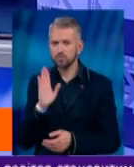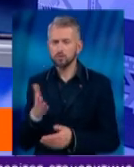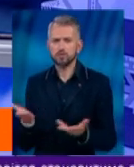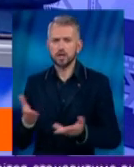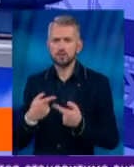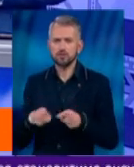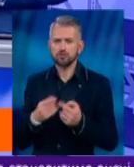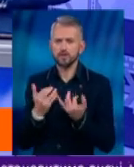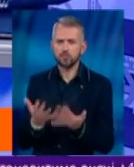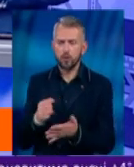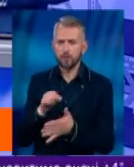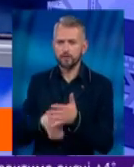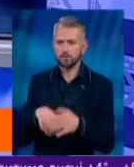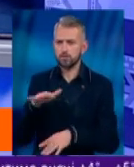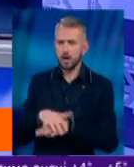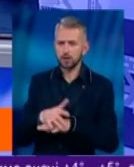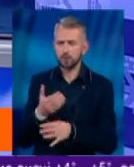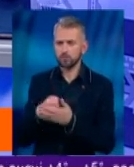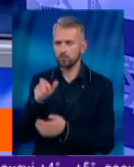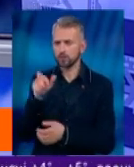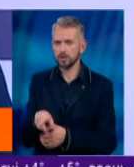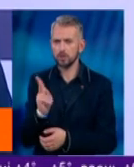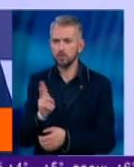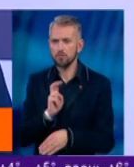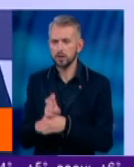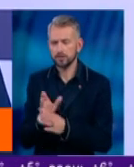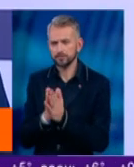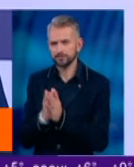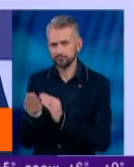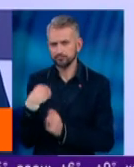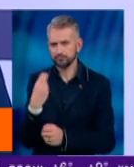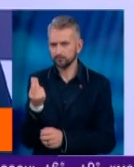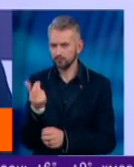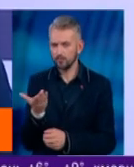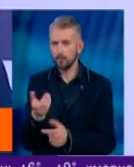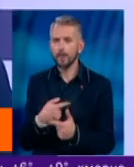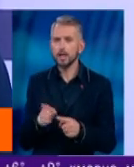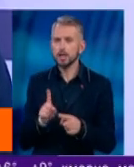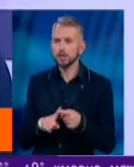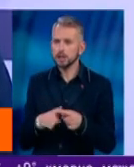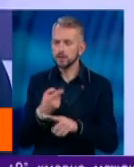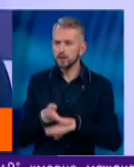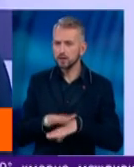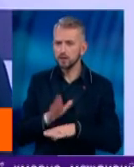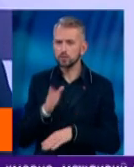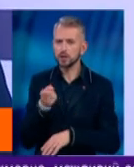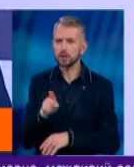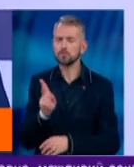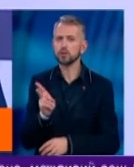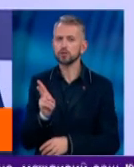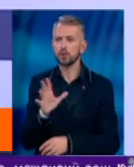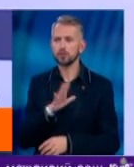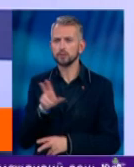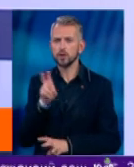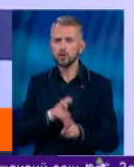якісь інші вимоги від банків до людини, яка прийде прохати грошей. Чи це, власне, складніше буде тим, хто